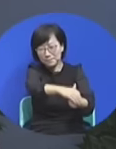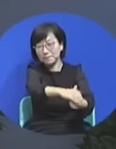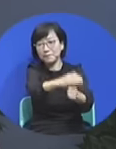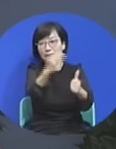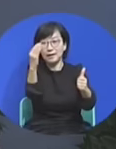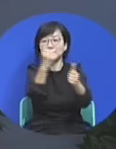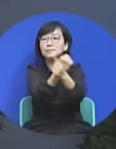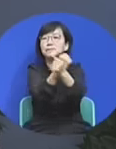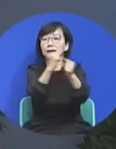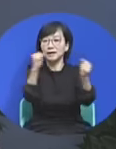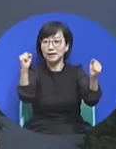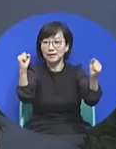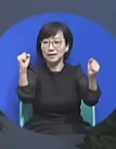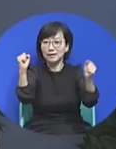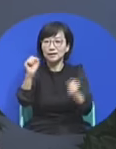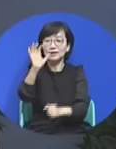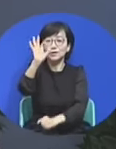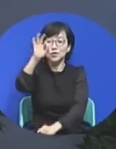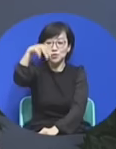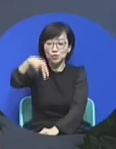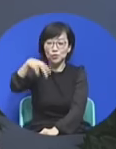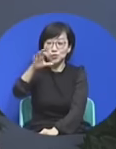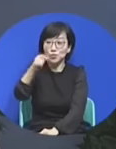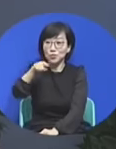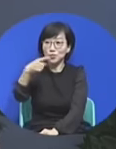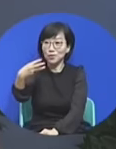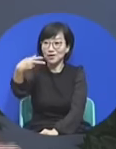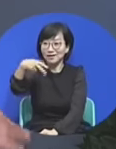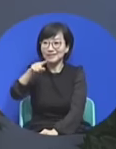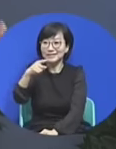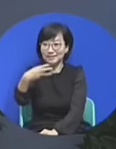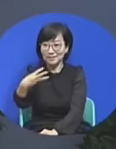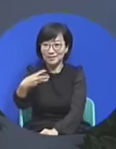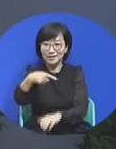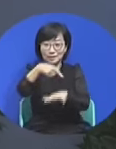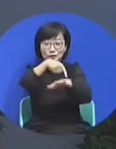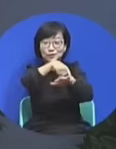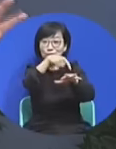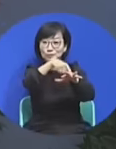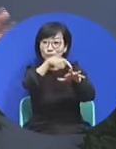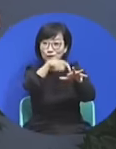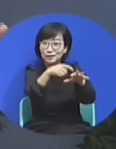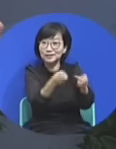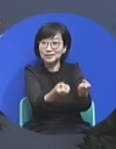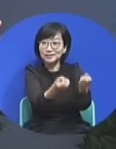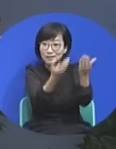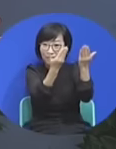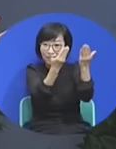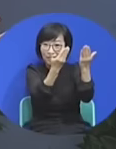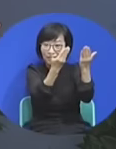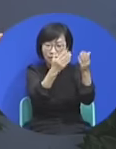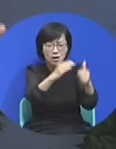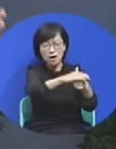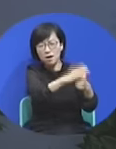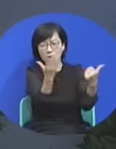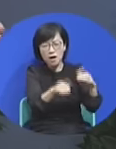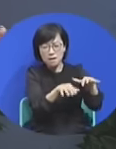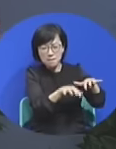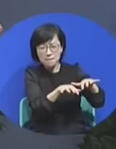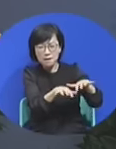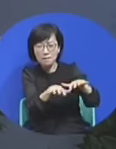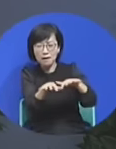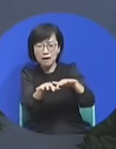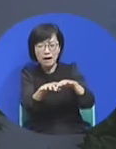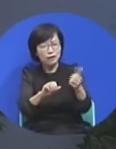from Egypt. 유월절입니다. That's the Passover. 그리고 나와서 죽는 줄 알았는데 거기서